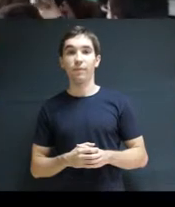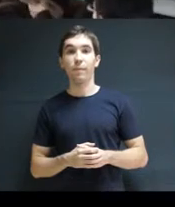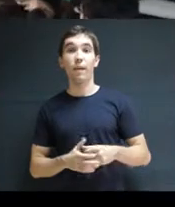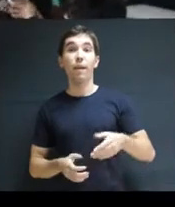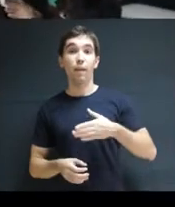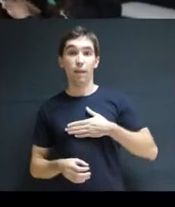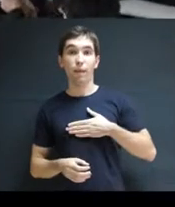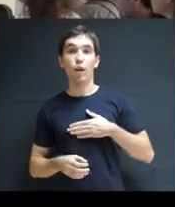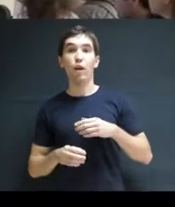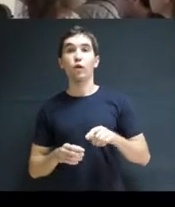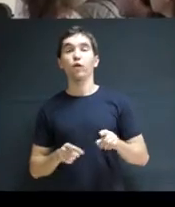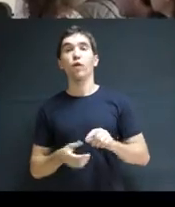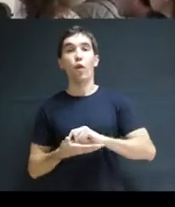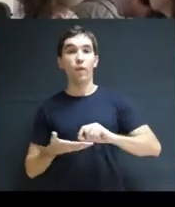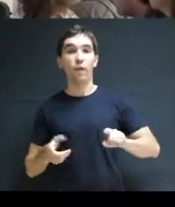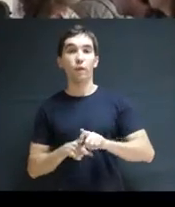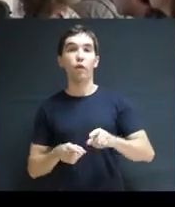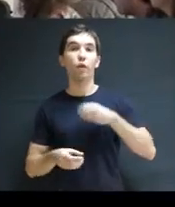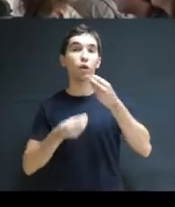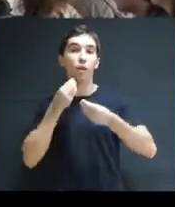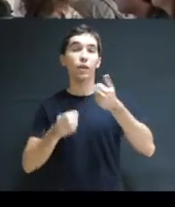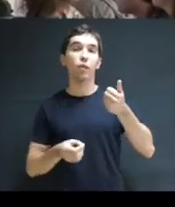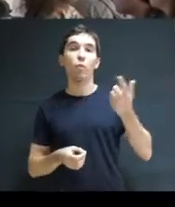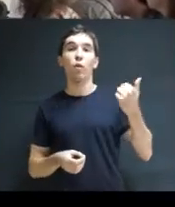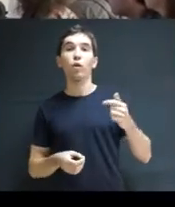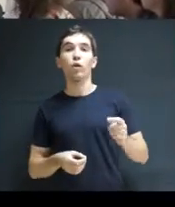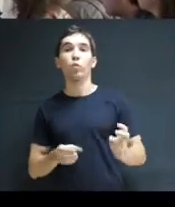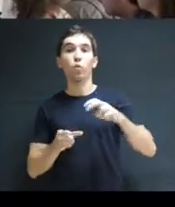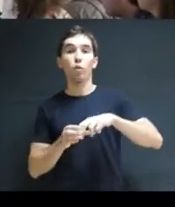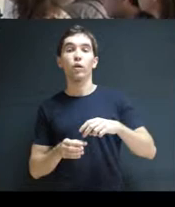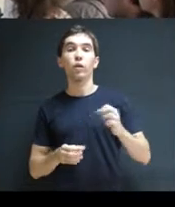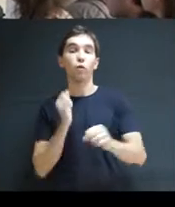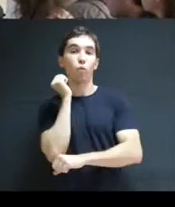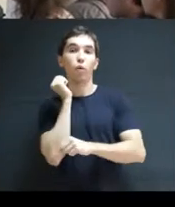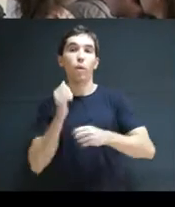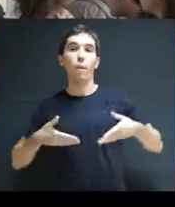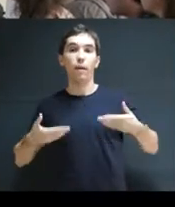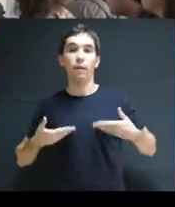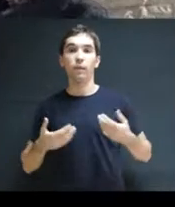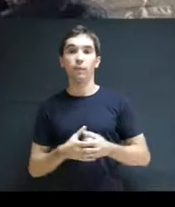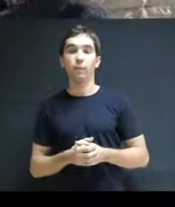Naš novinar je razgovarao s Antonijom Krajina, jednom od sudionica studija o mladima za mlade.